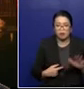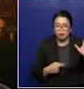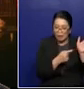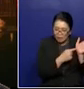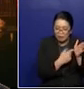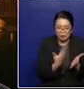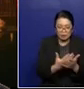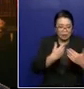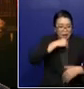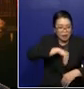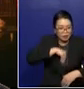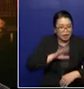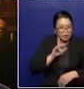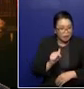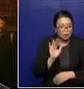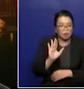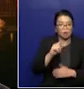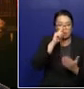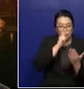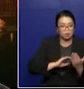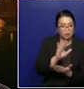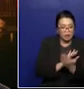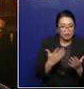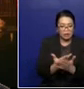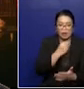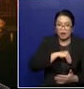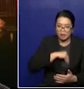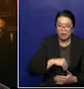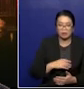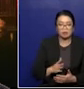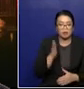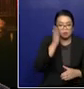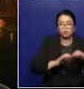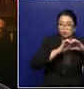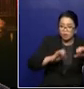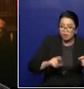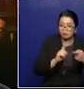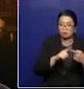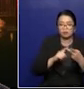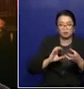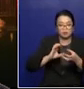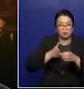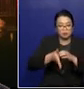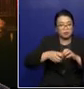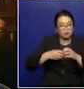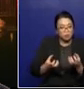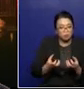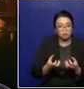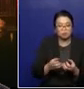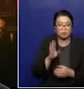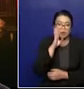ได้หลักของคนทั้งประเทศนะท่านไปดูแผ่นต่อไปทุเรียนล่ะมังคุดล่ะลำไย